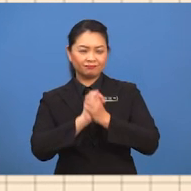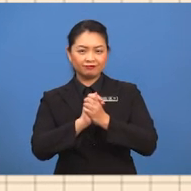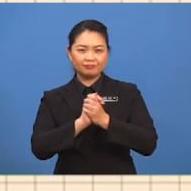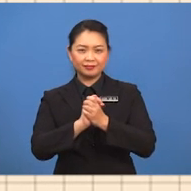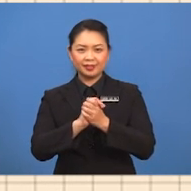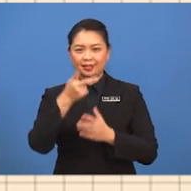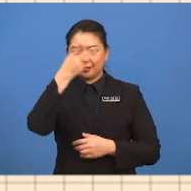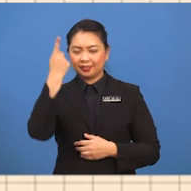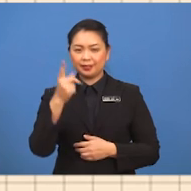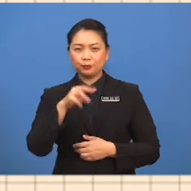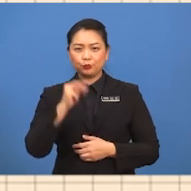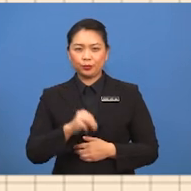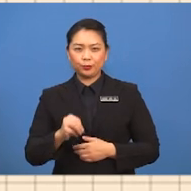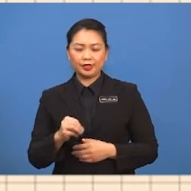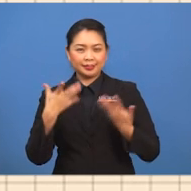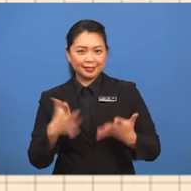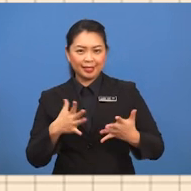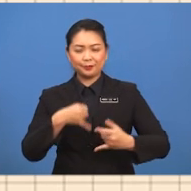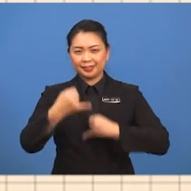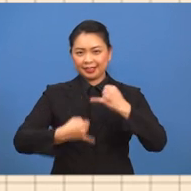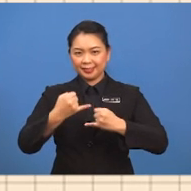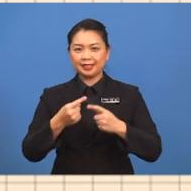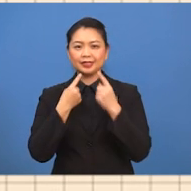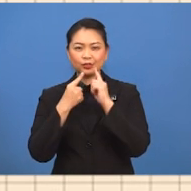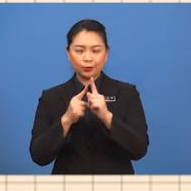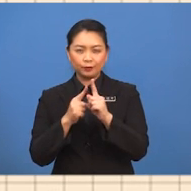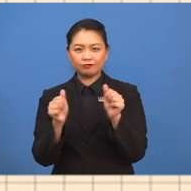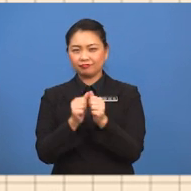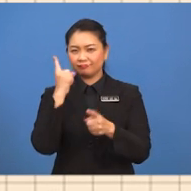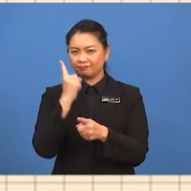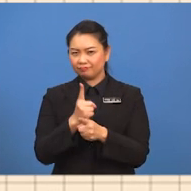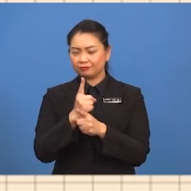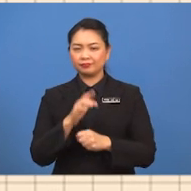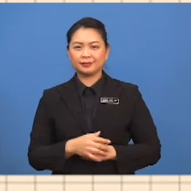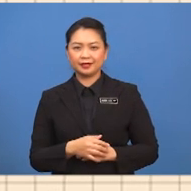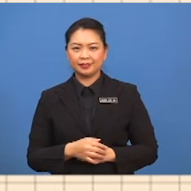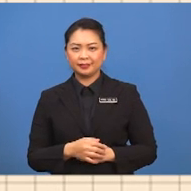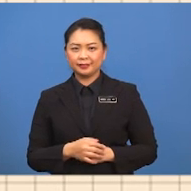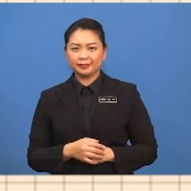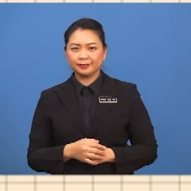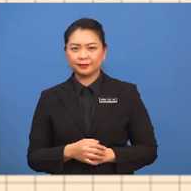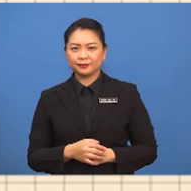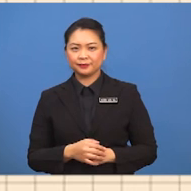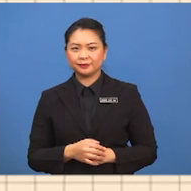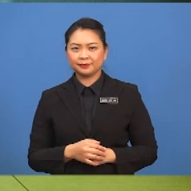Tahniah kerana murid-murid berjaya mendapat jawapan yang tepat.